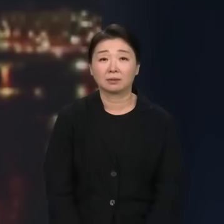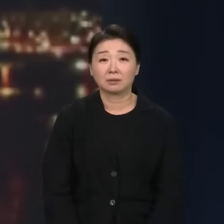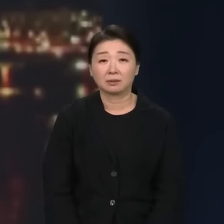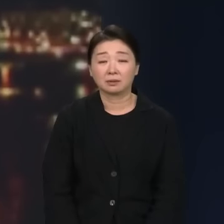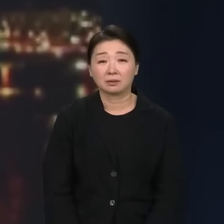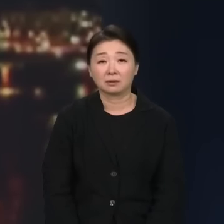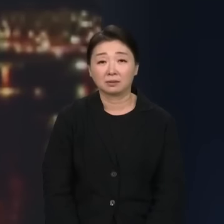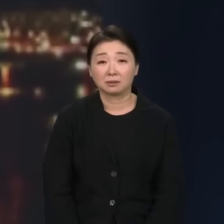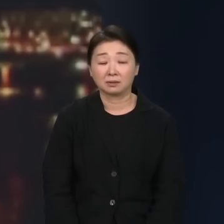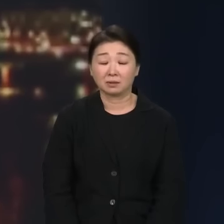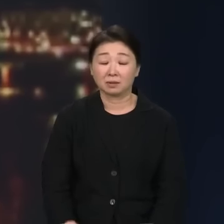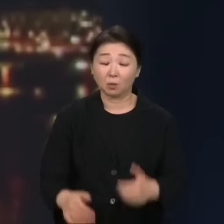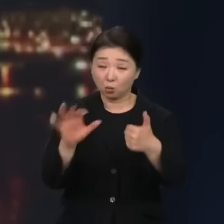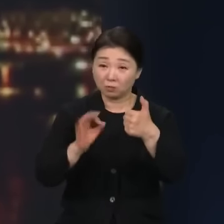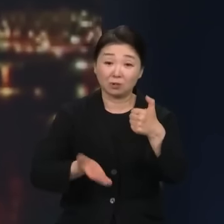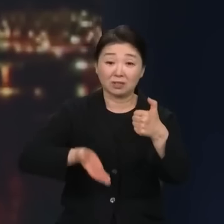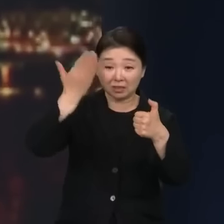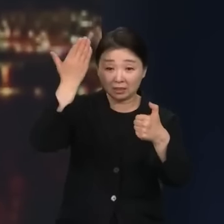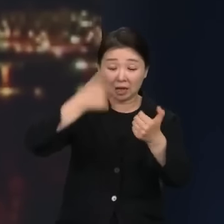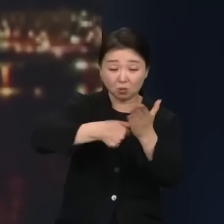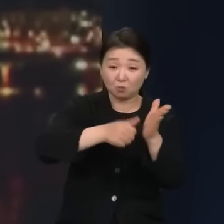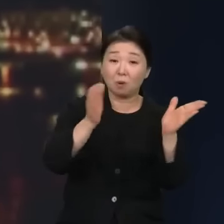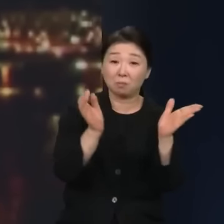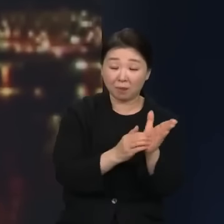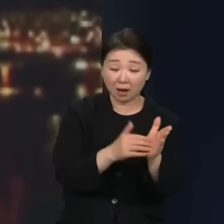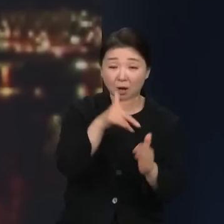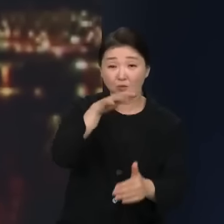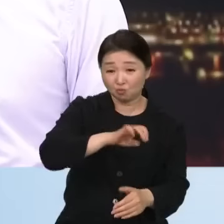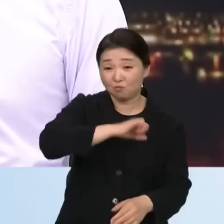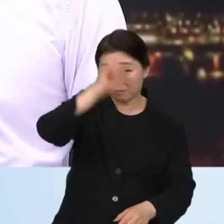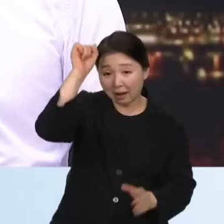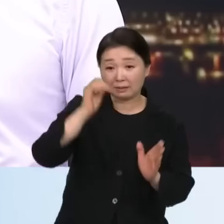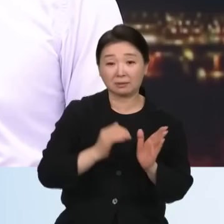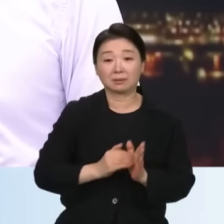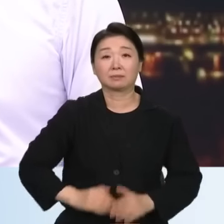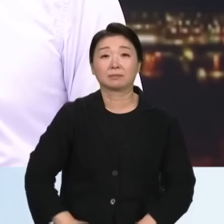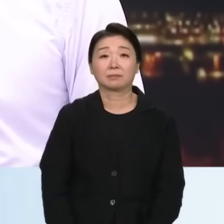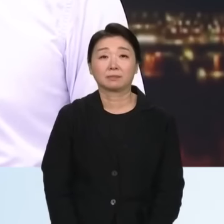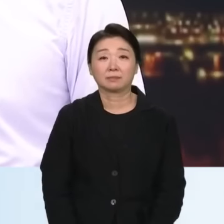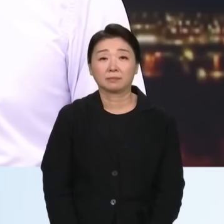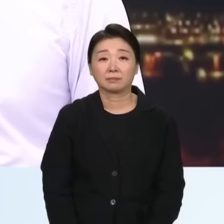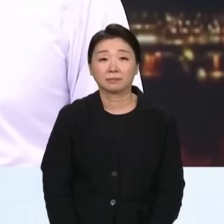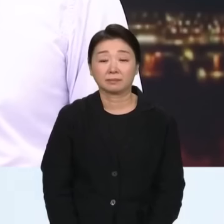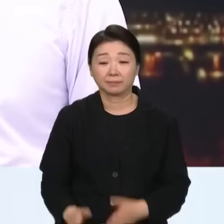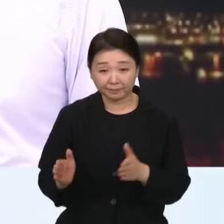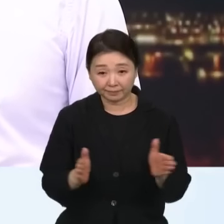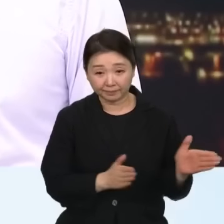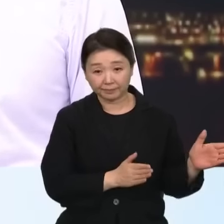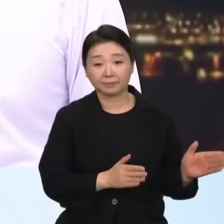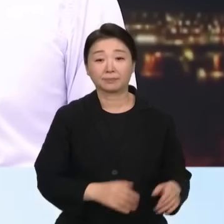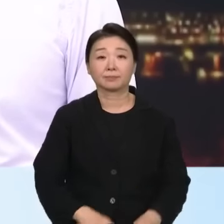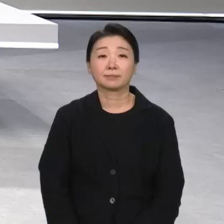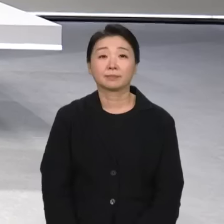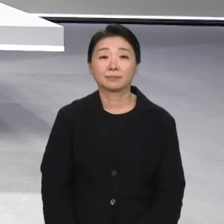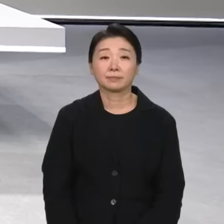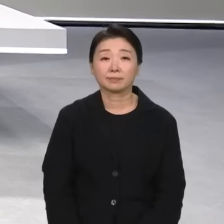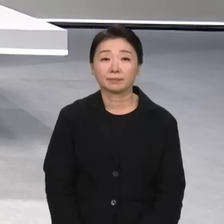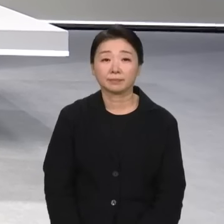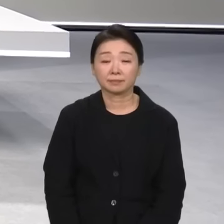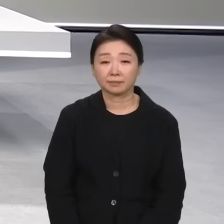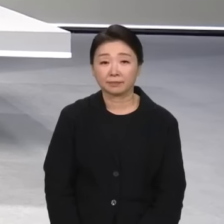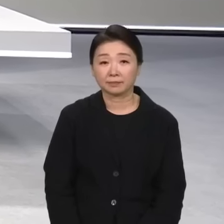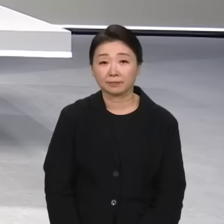어쨌든 과반, 50% 이상의 투표로 우원식 후보가 당선됐기 때문이죠. 네, 알겠습니다. 다음 이슈 볼까요? 자, 두 번째 이슈